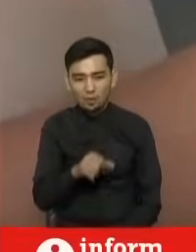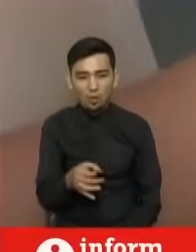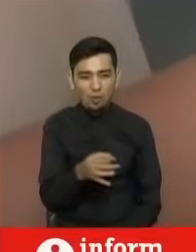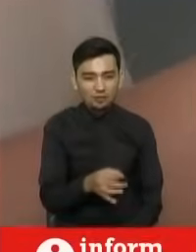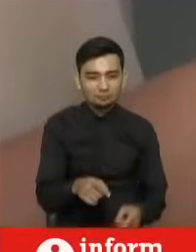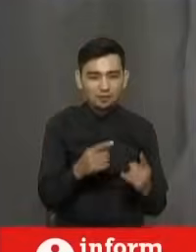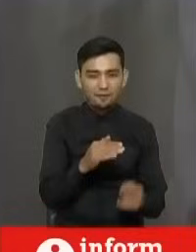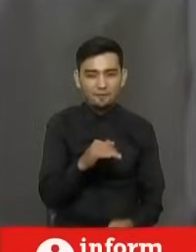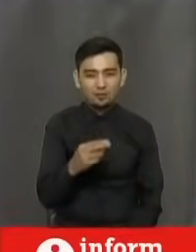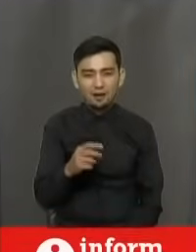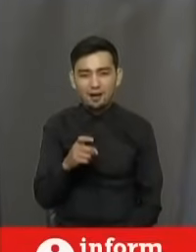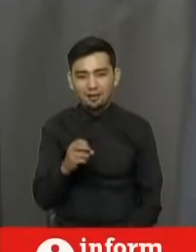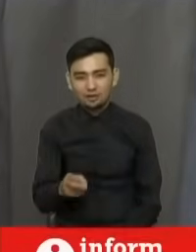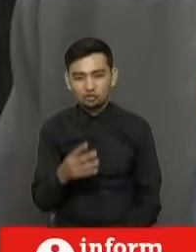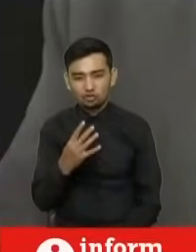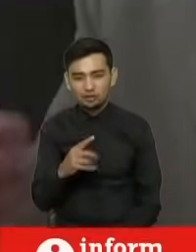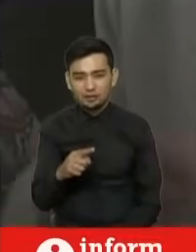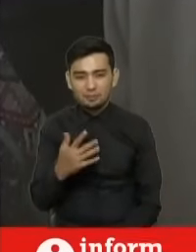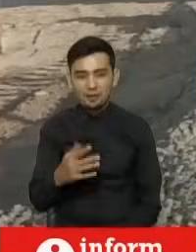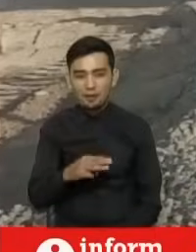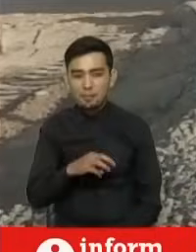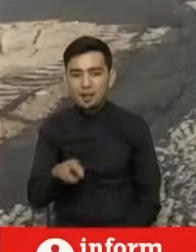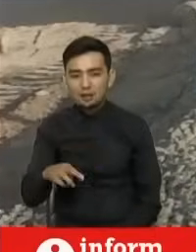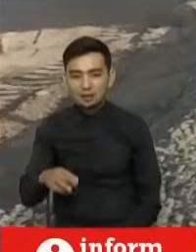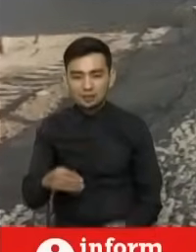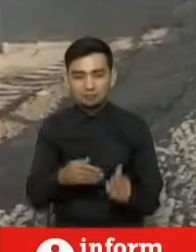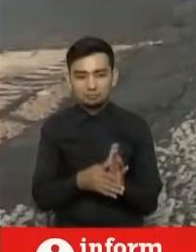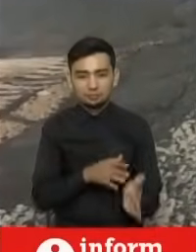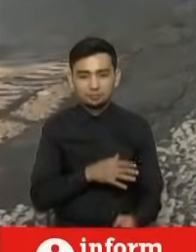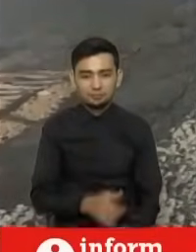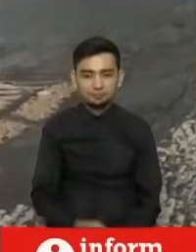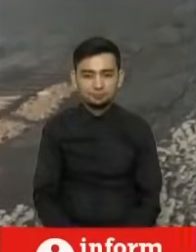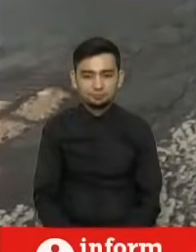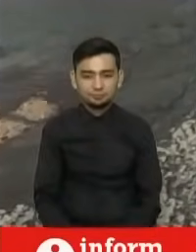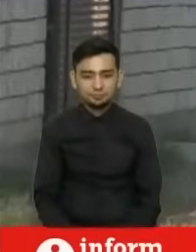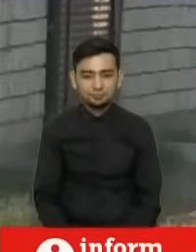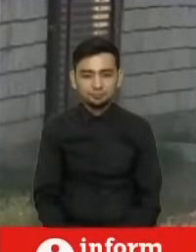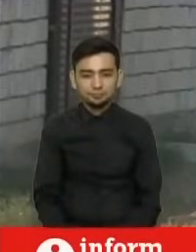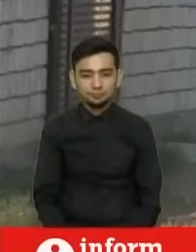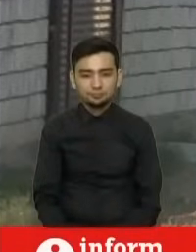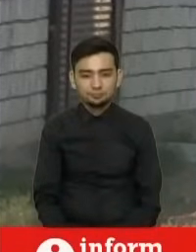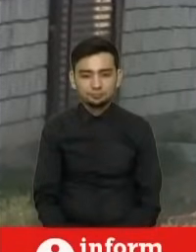фондом «Халык» направлено 4,5 миллиарда тенге. Наргиз Жанабекова, Махабат Нуржанқызы, Информбюро, Мангистауская область.